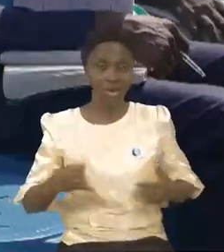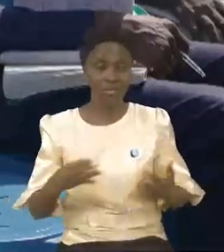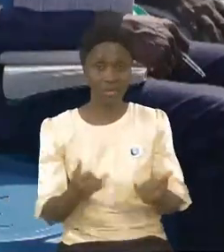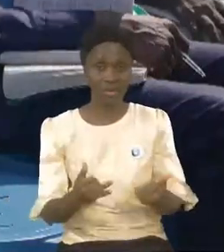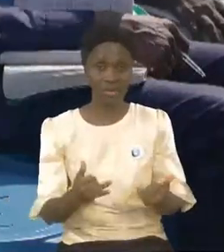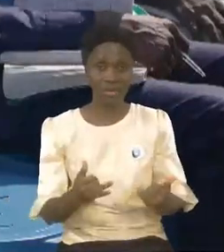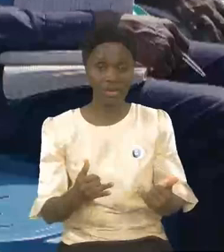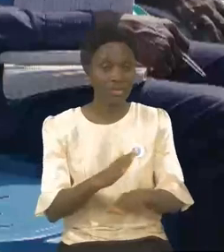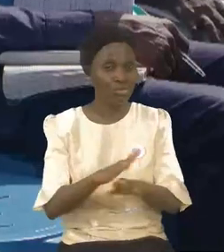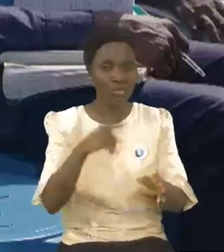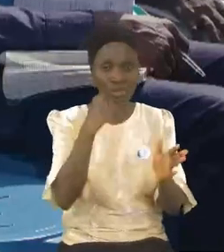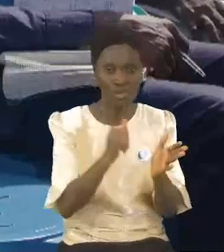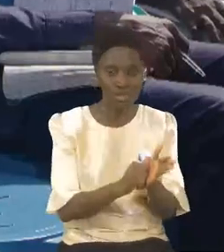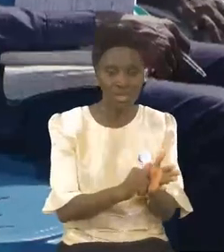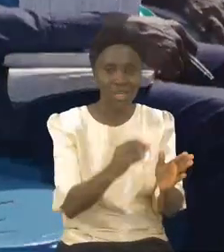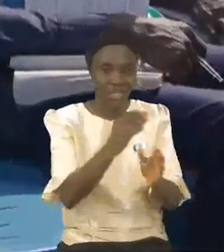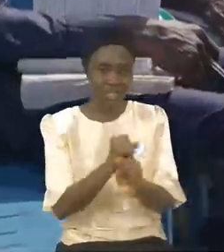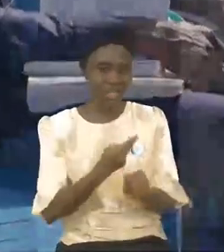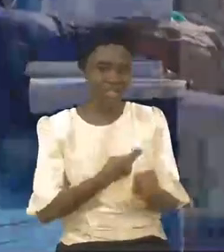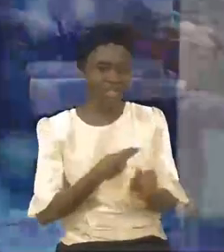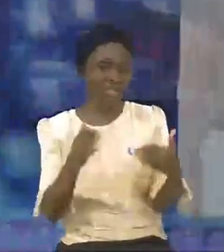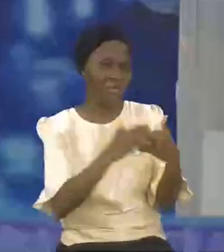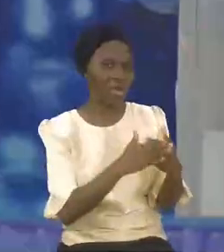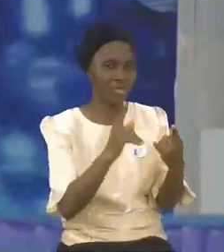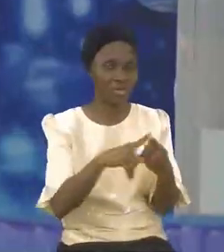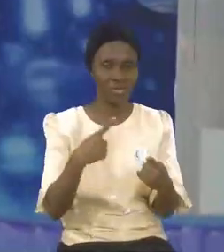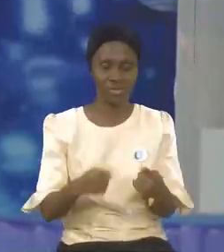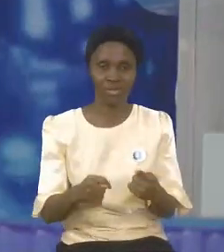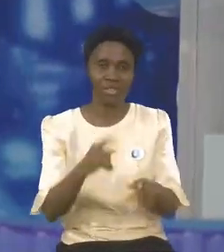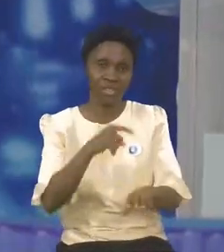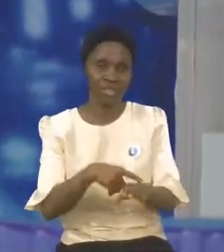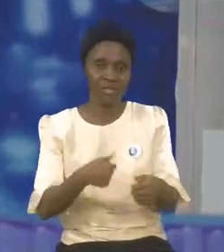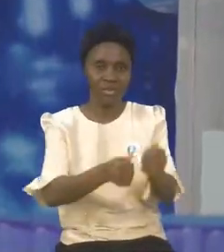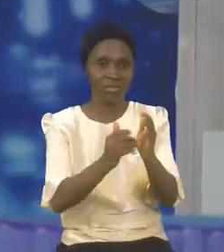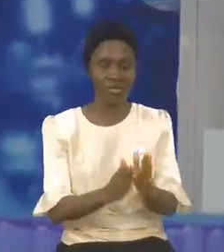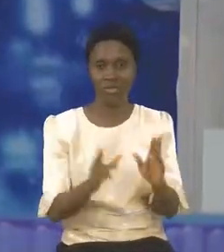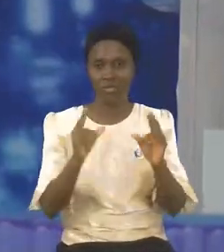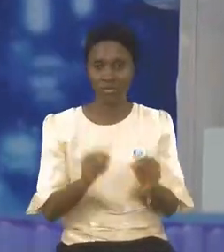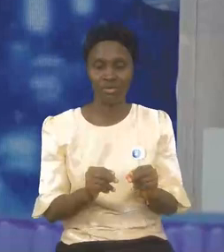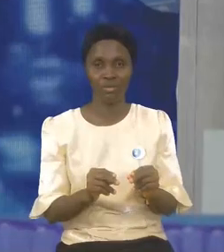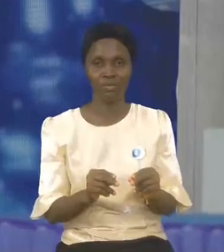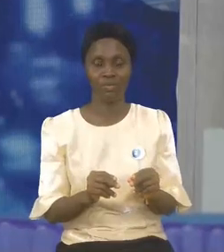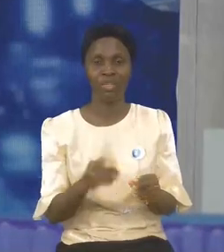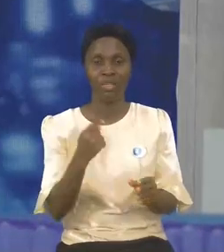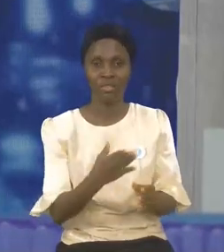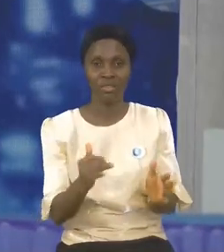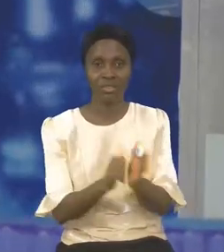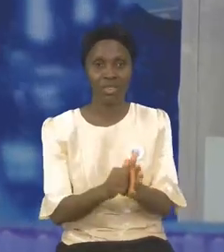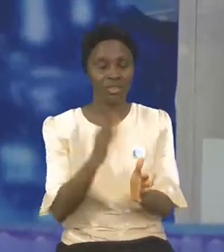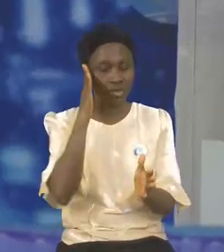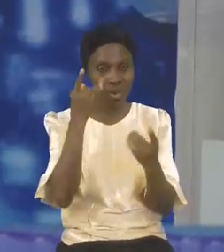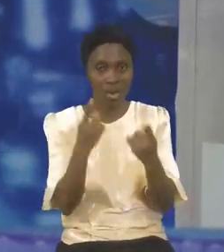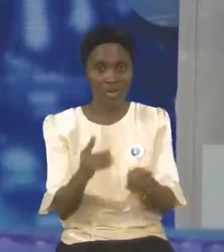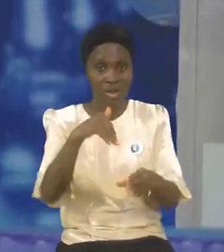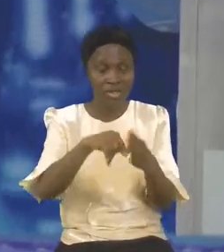vivent maintenant, on ne doit pas dire « Fais-nous amener aux actes des apôtres ». Non, fais-nous avancer, qu'on sache